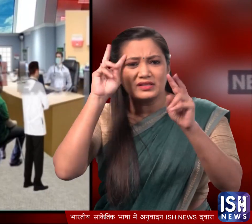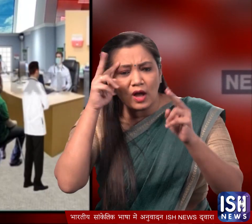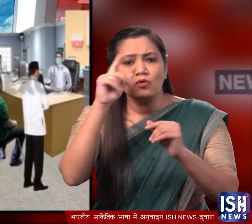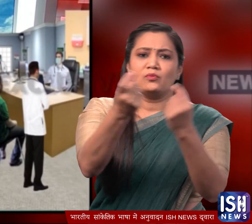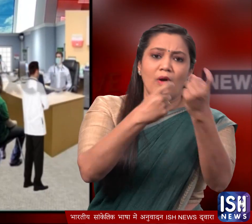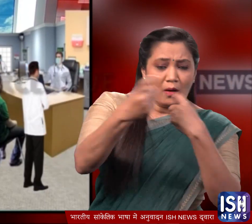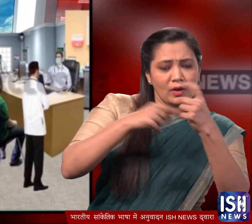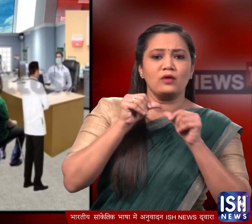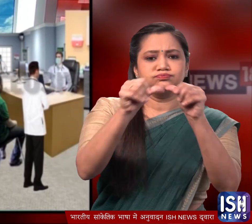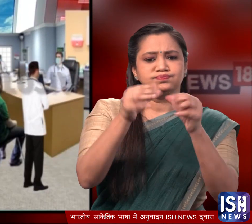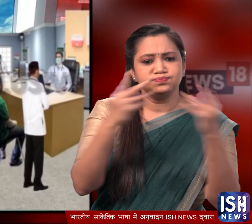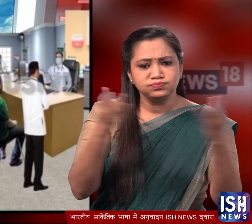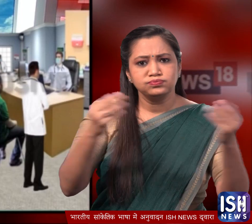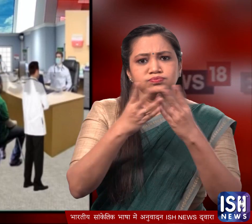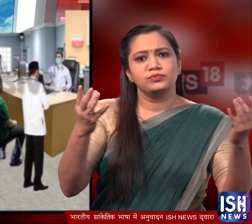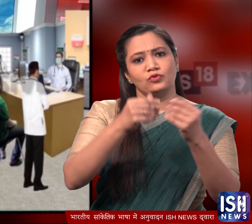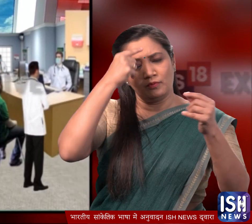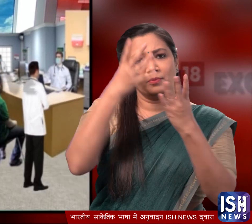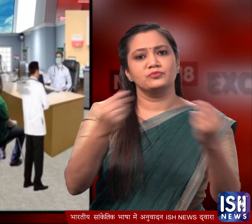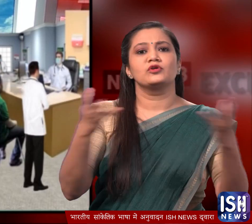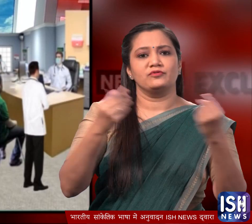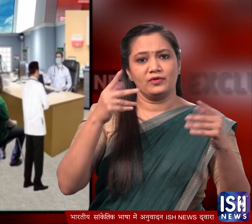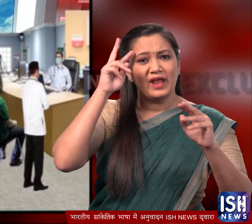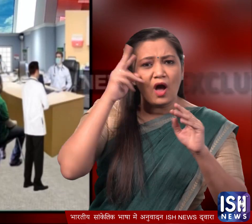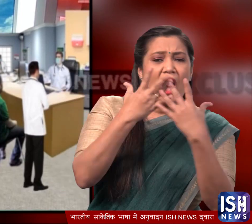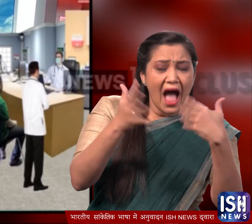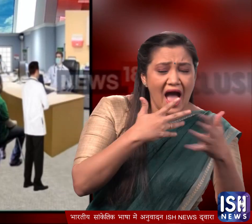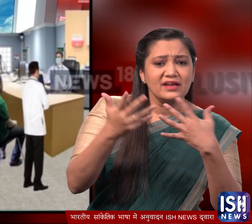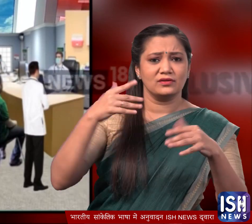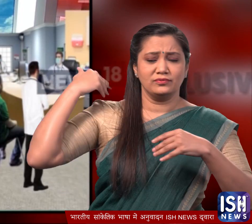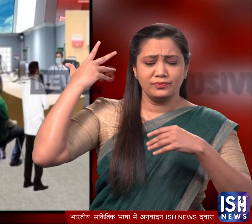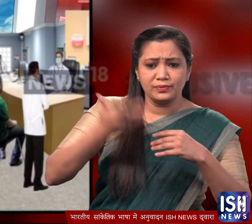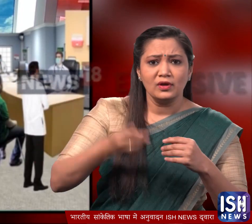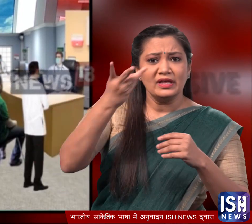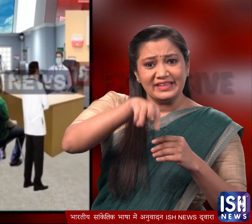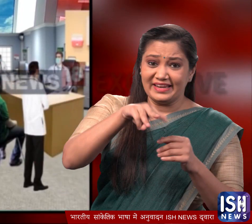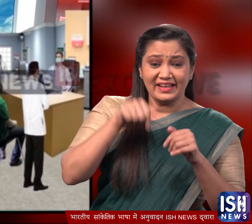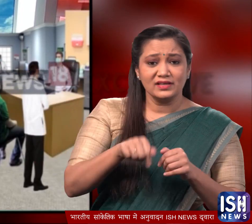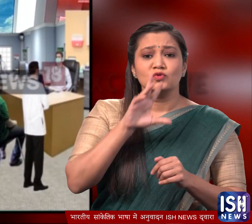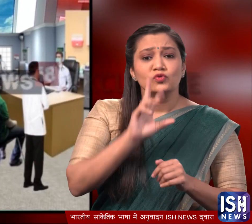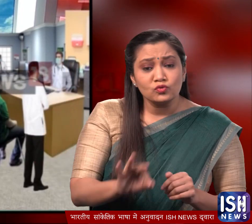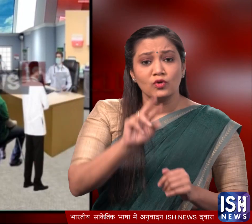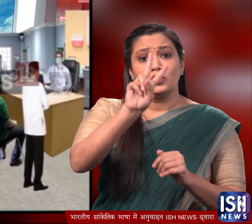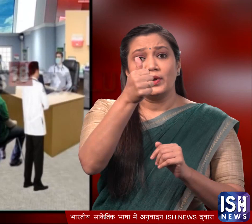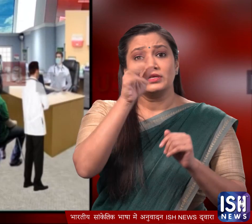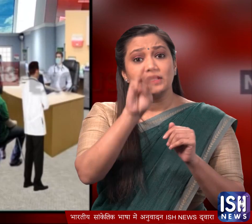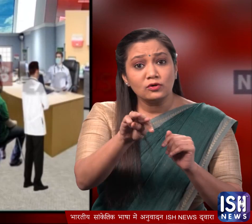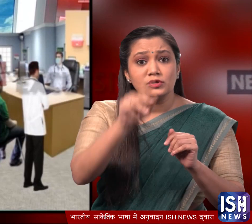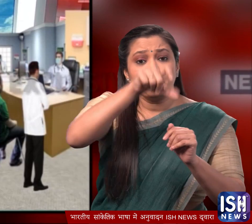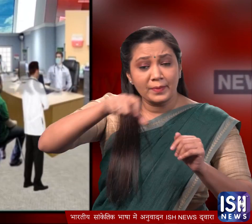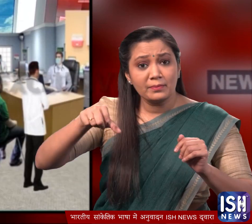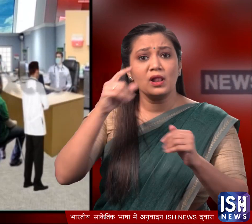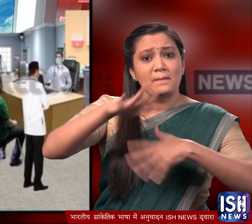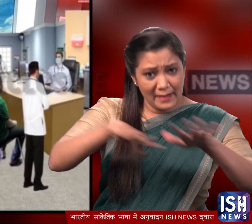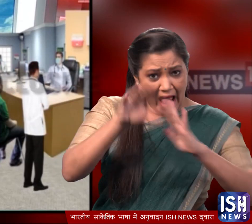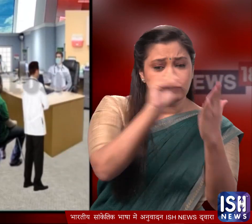कर्मियों के सवालों के जवाब दिए और वैक्सीन से जुड़ी सभी गलतफहमियां दूर की। बताया गया कि दिल्ली में बीते 3 दिन में करीब 26,000 लोगों